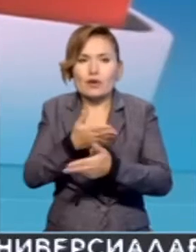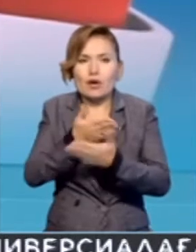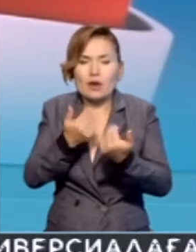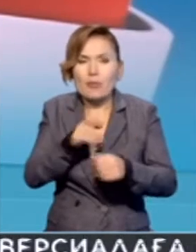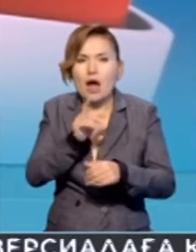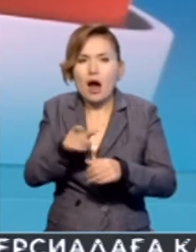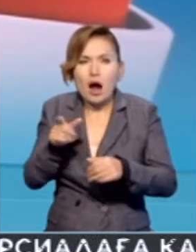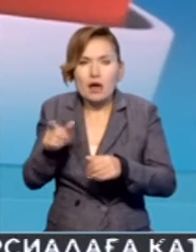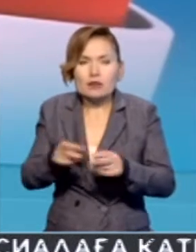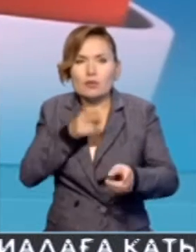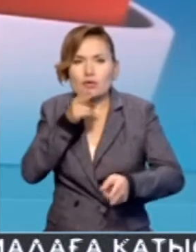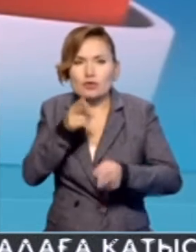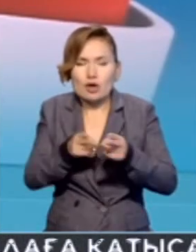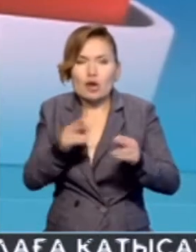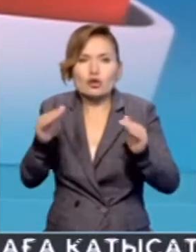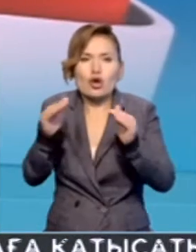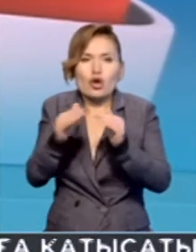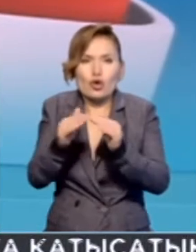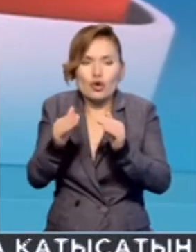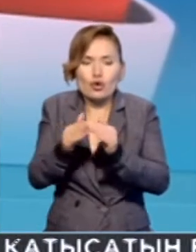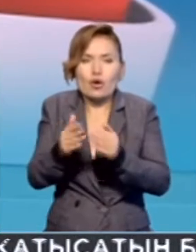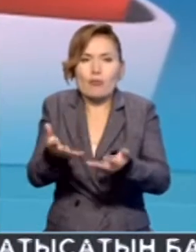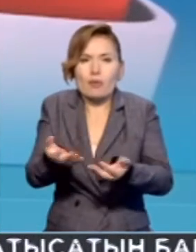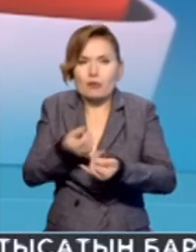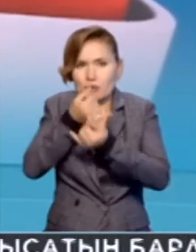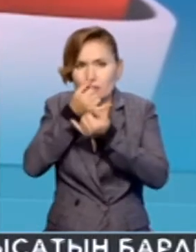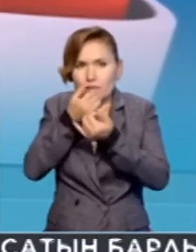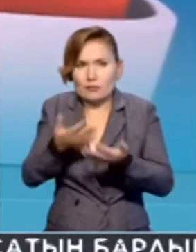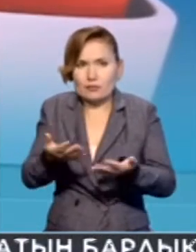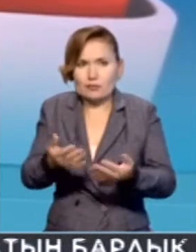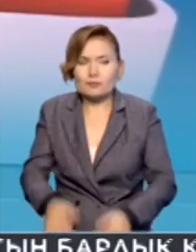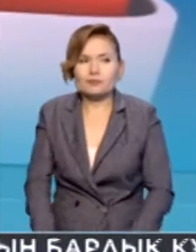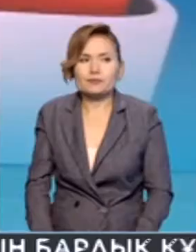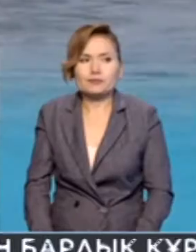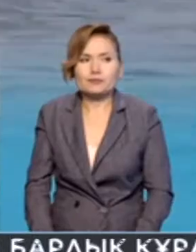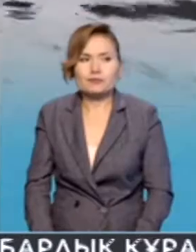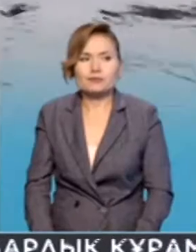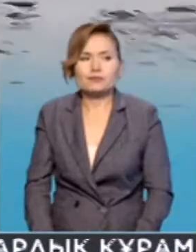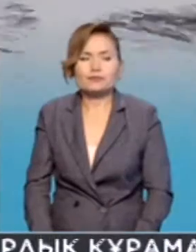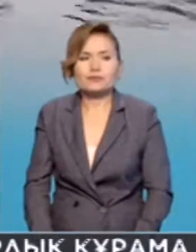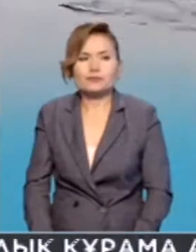Тұрғындар шатырларда күнелтуге мәжбүр, кейбірі тіпті қорада тұрып жатыр.